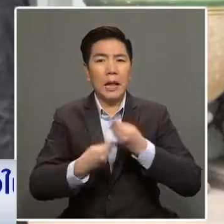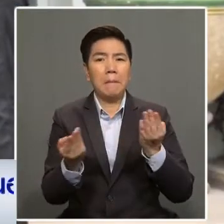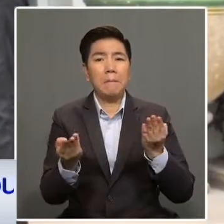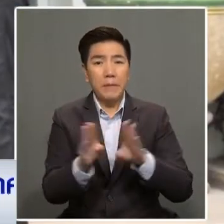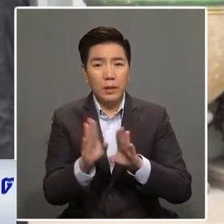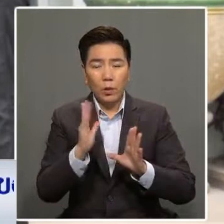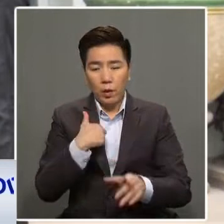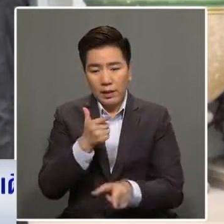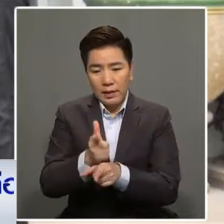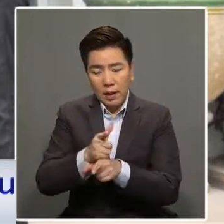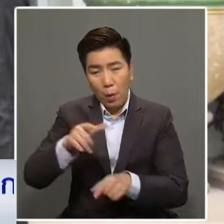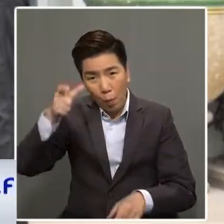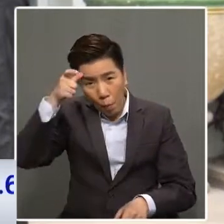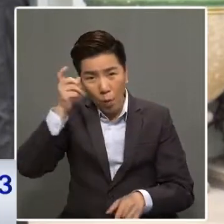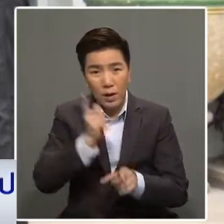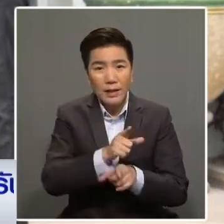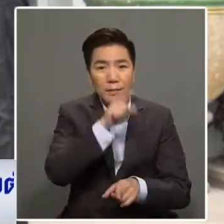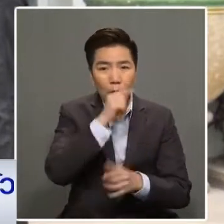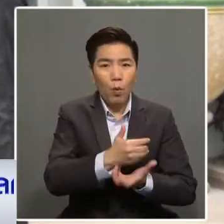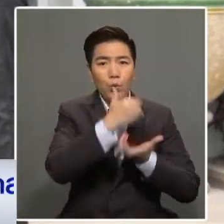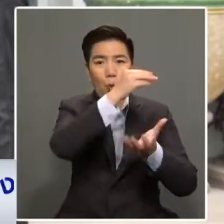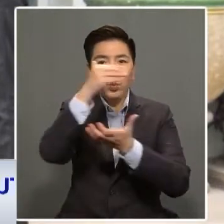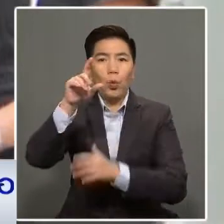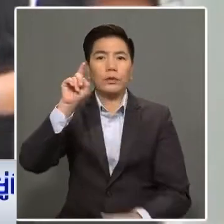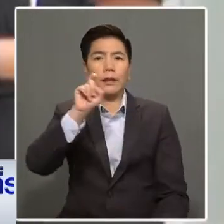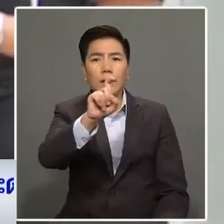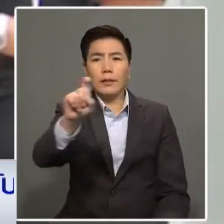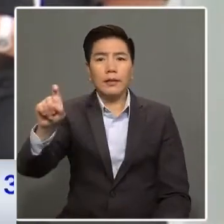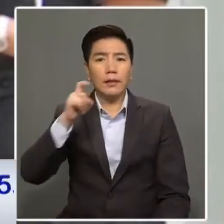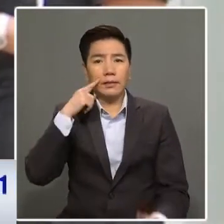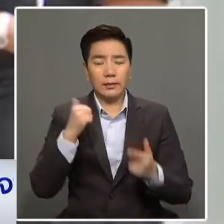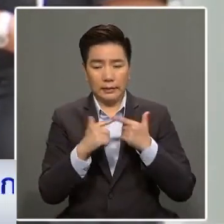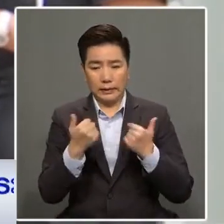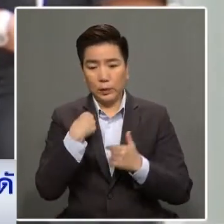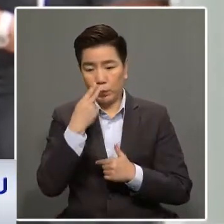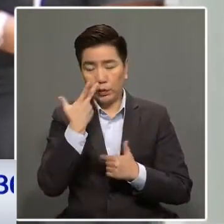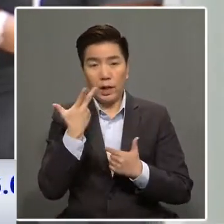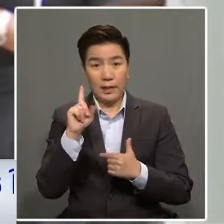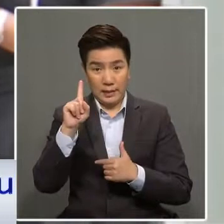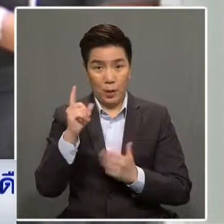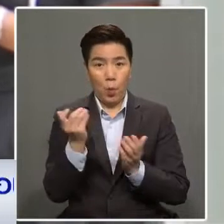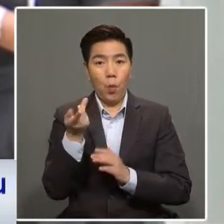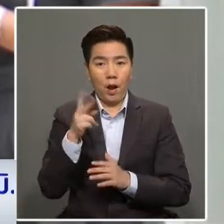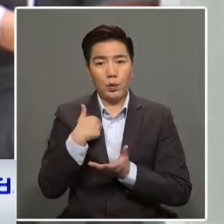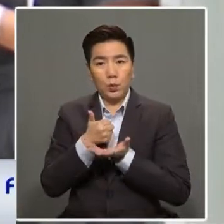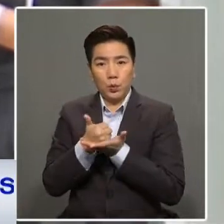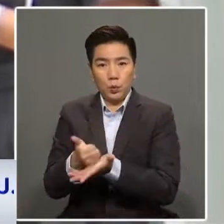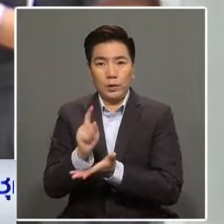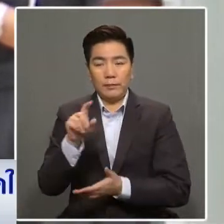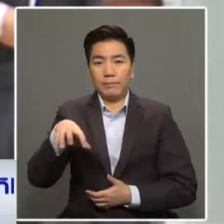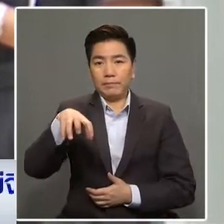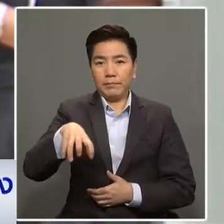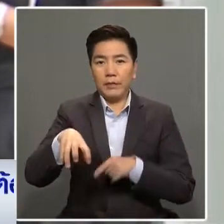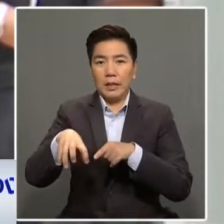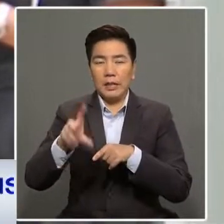คนที่เลี้ยงโคเลี้ยงไก่นี่ค่ะก็ไม่สามารถส่งออกได้ เห็นวันนี้ผู้จัดการจะพาไปดูลูกค้าที่เราช่วยด้วยคนน ึงใช่ค่ะลูกค้าค